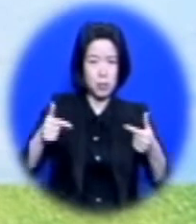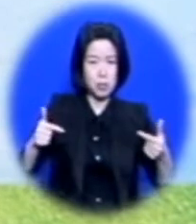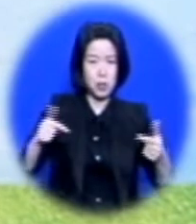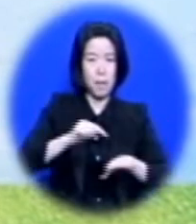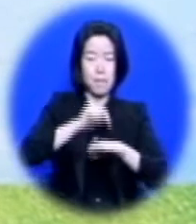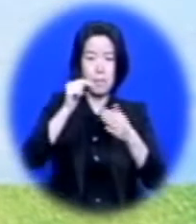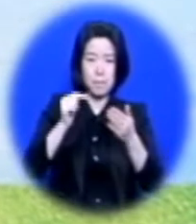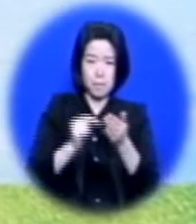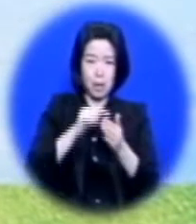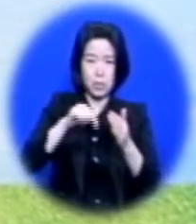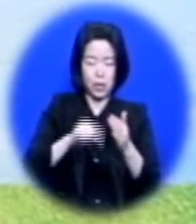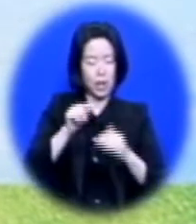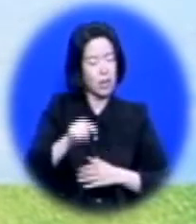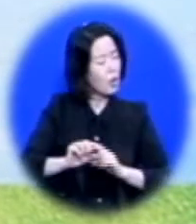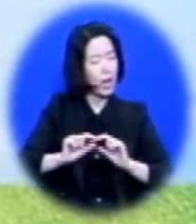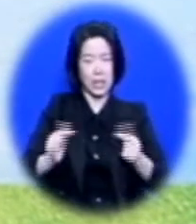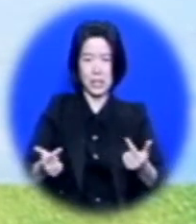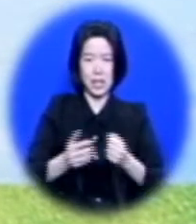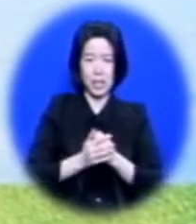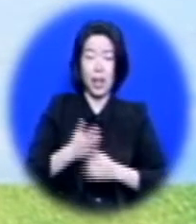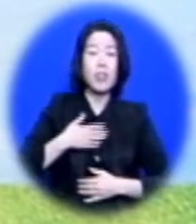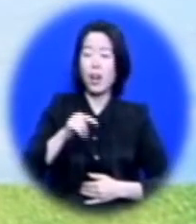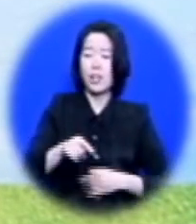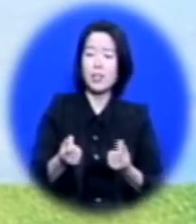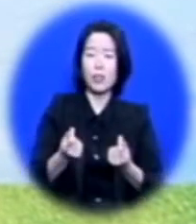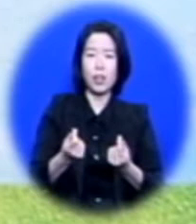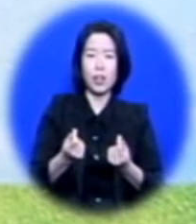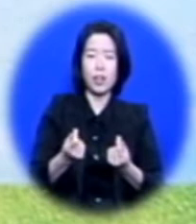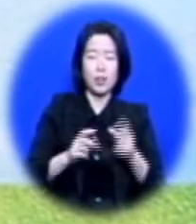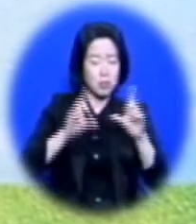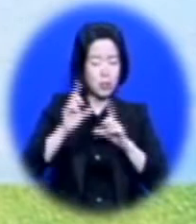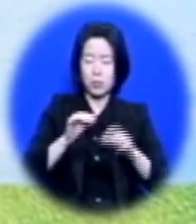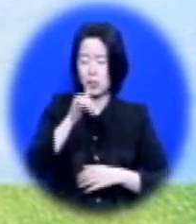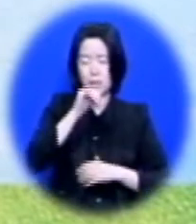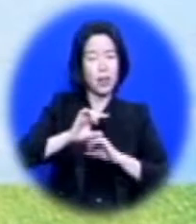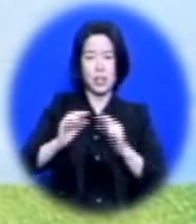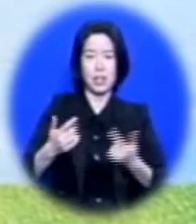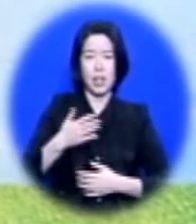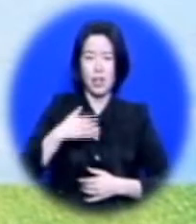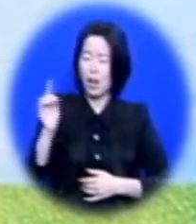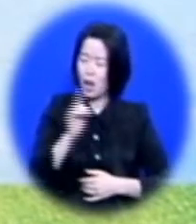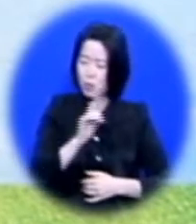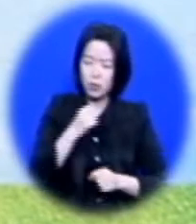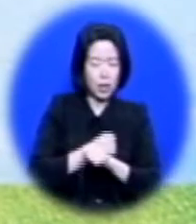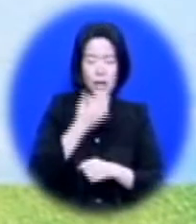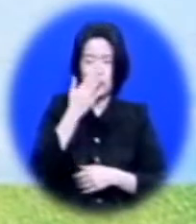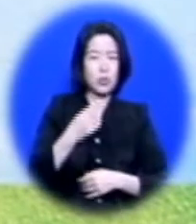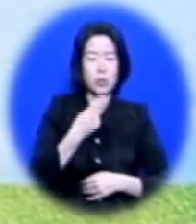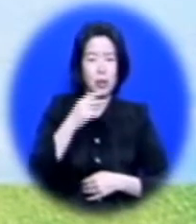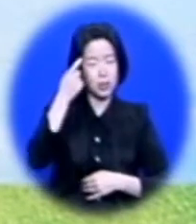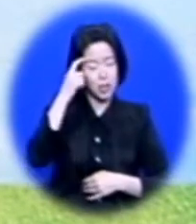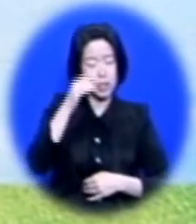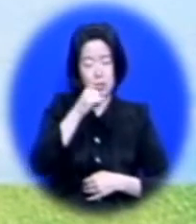마음속에 이건 아니다 내가 이러고 있는게 아니야 나는 아무 것도 할 수 없다고 생각했었지만 그게